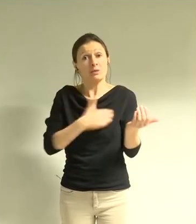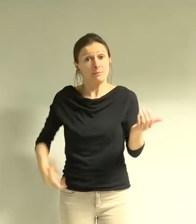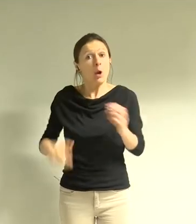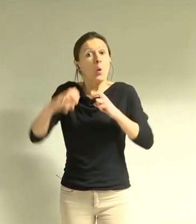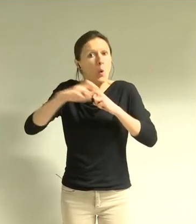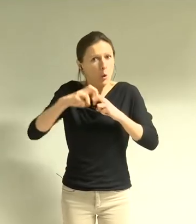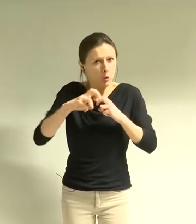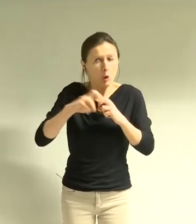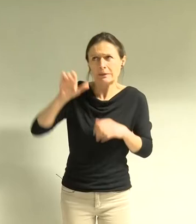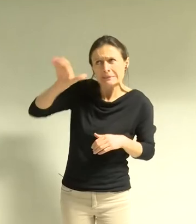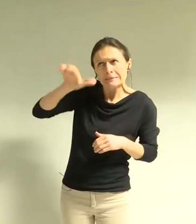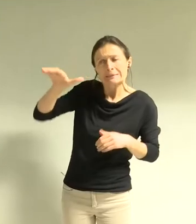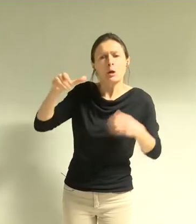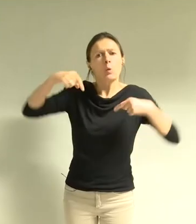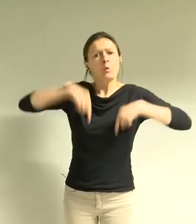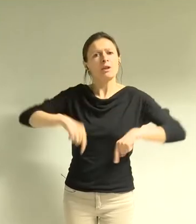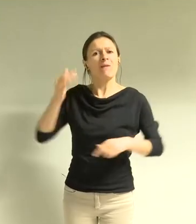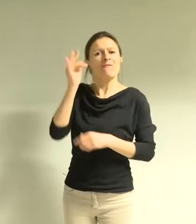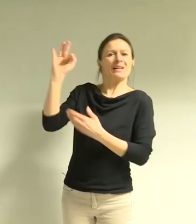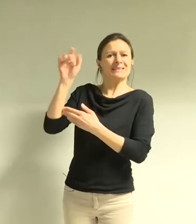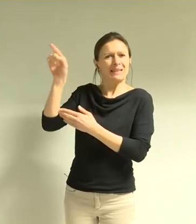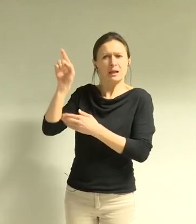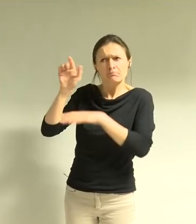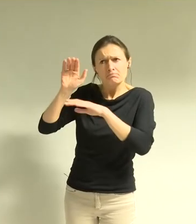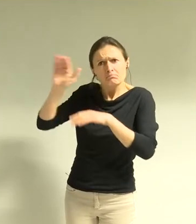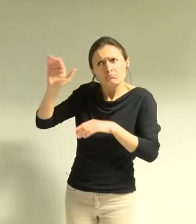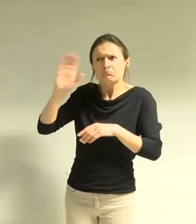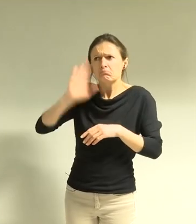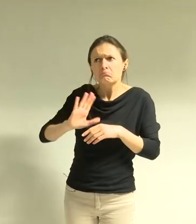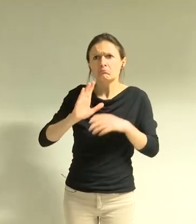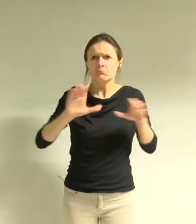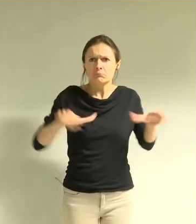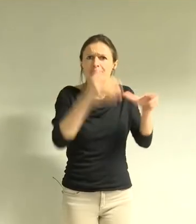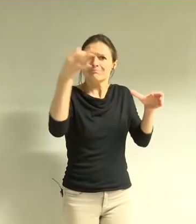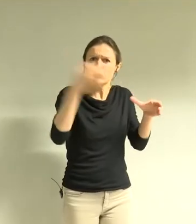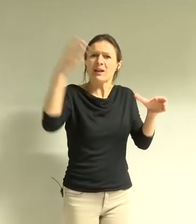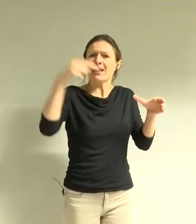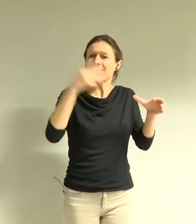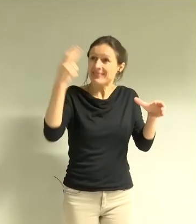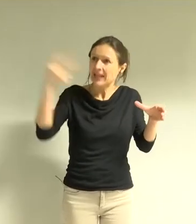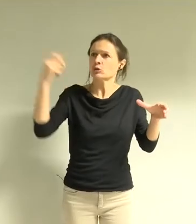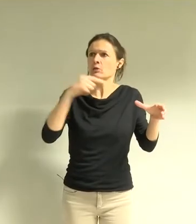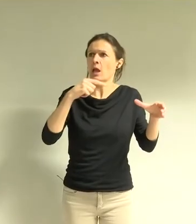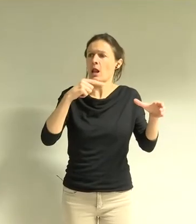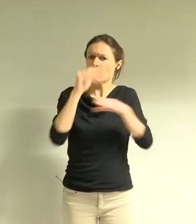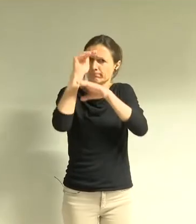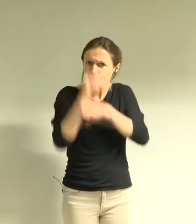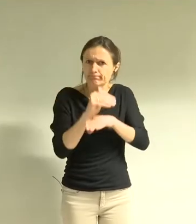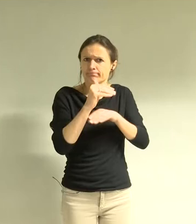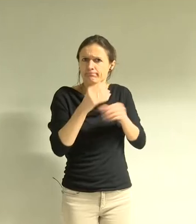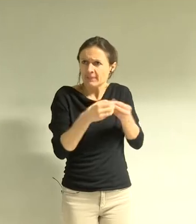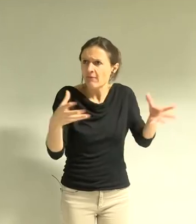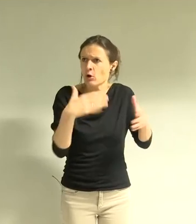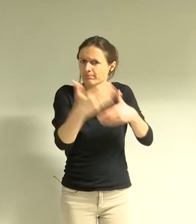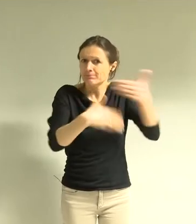préserver et développer le parc nucléaire national nécessaire pour lutter efficacement contre le réchauffement climatique